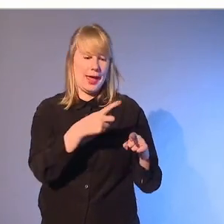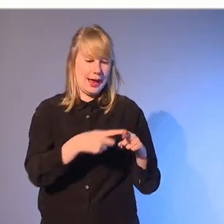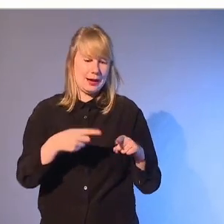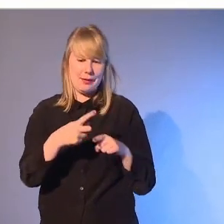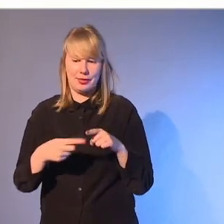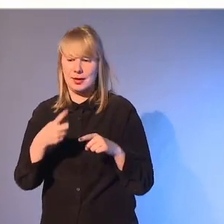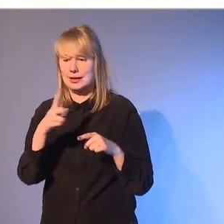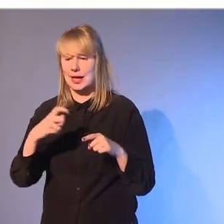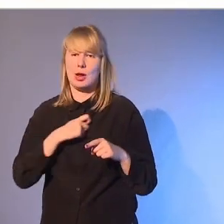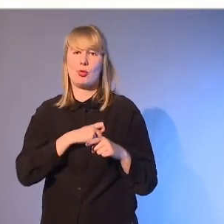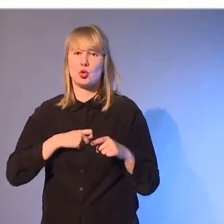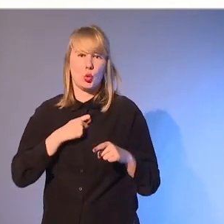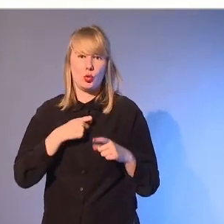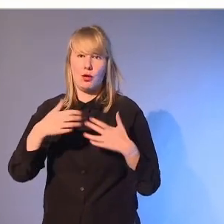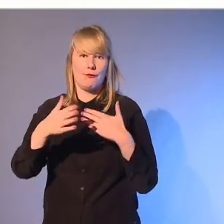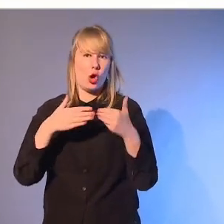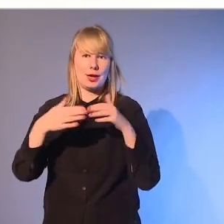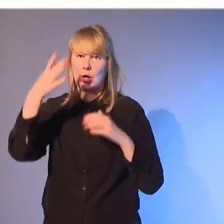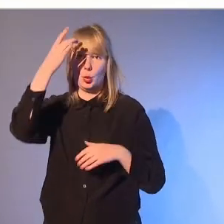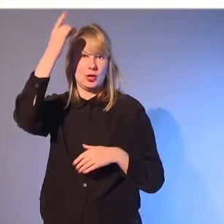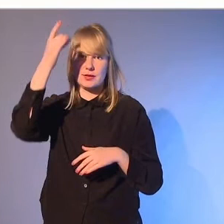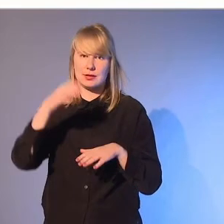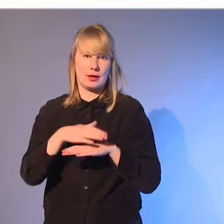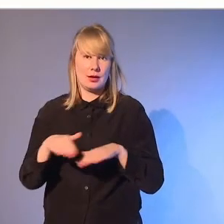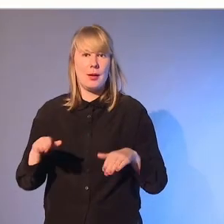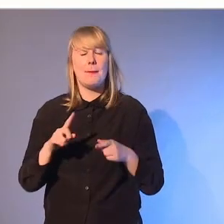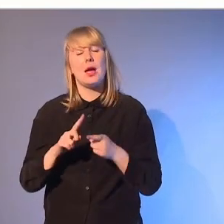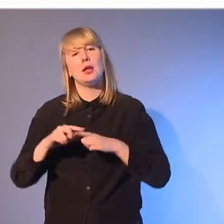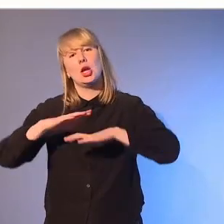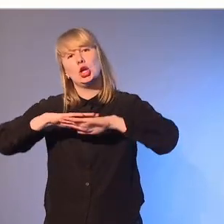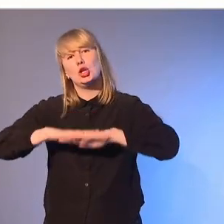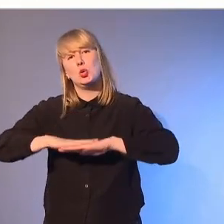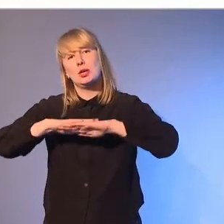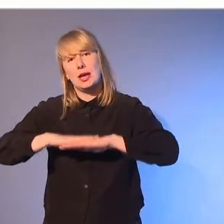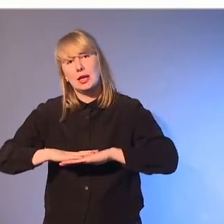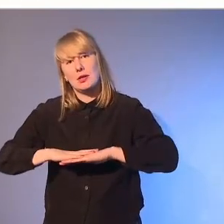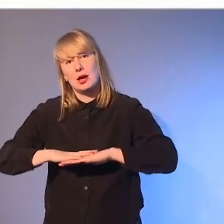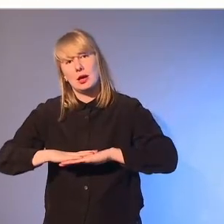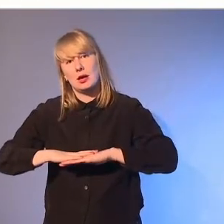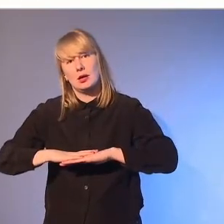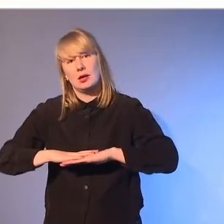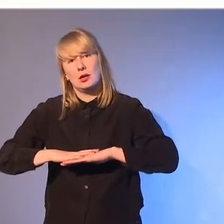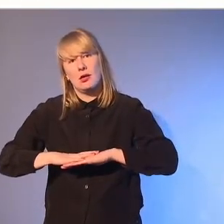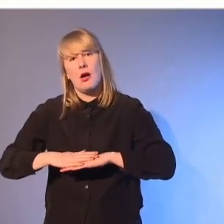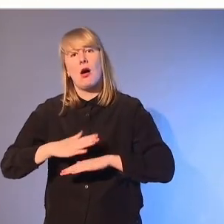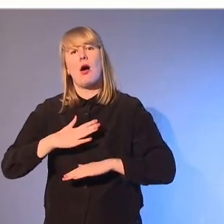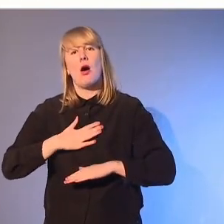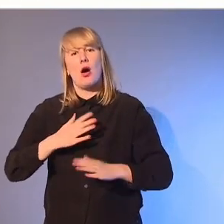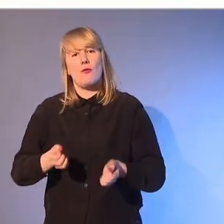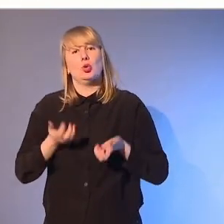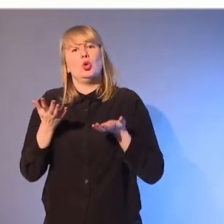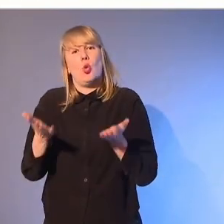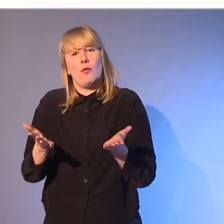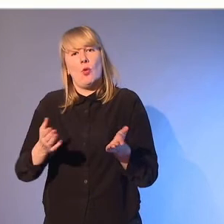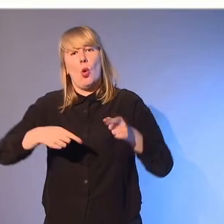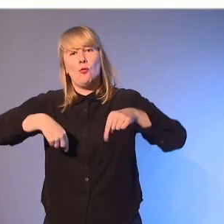blir kalt profesjonsfaglig digital kompetanse. Men det er det grunnleggende i det å ha fått lov til å